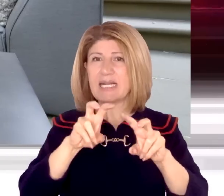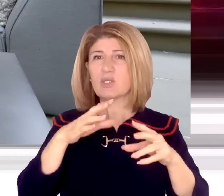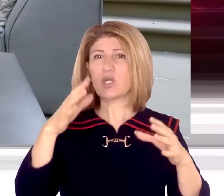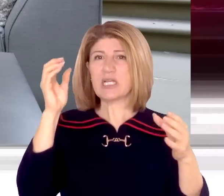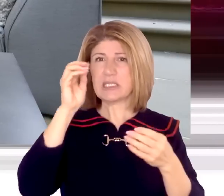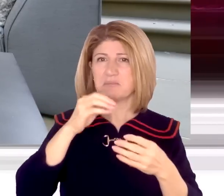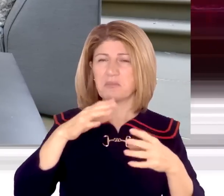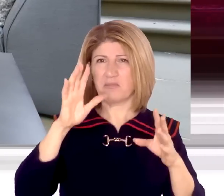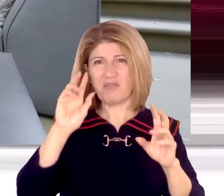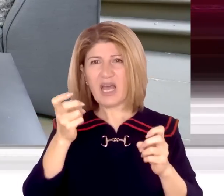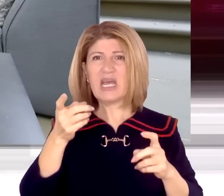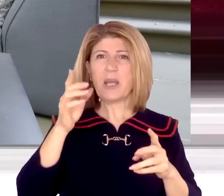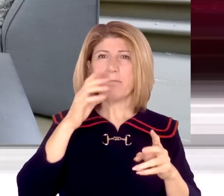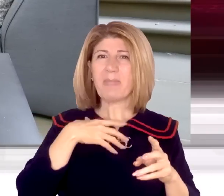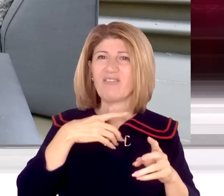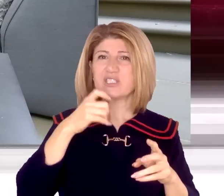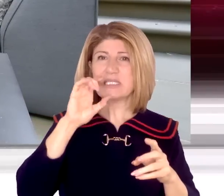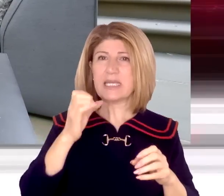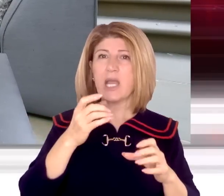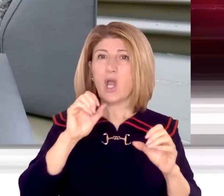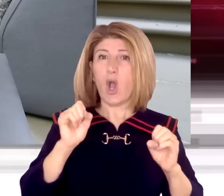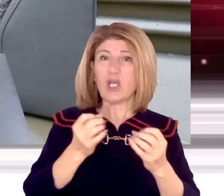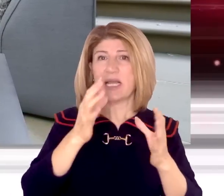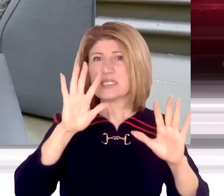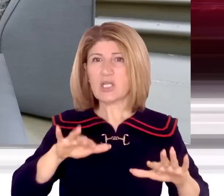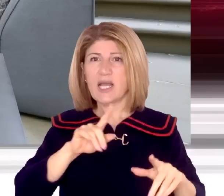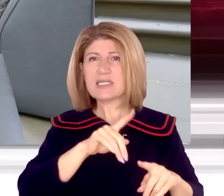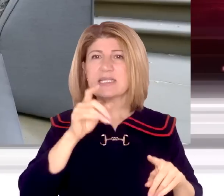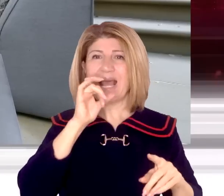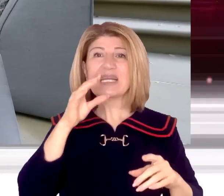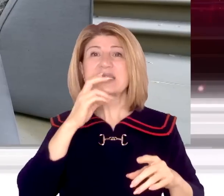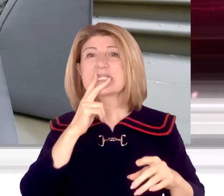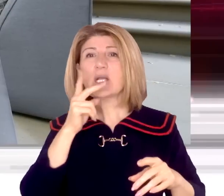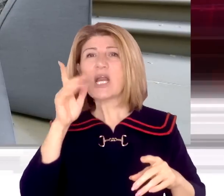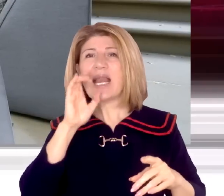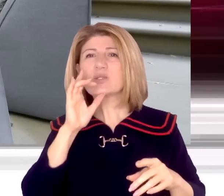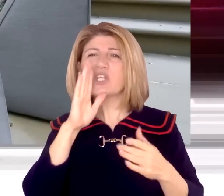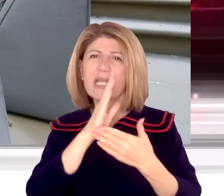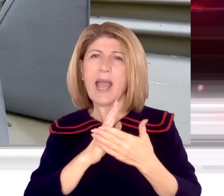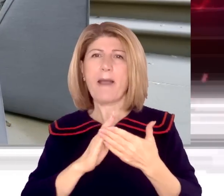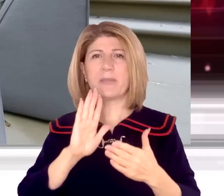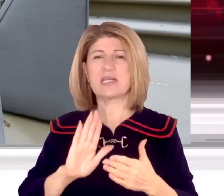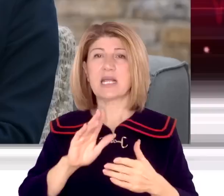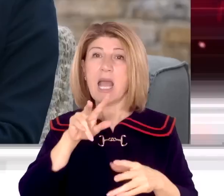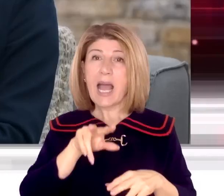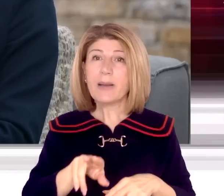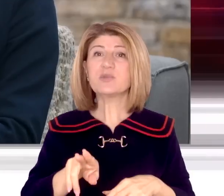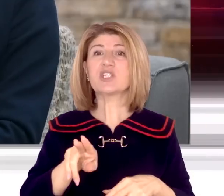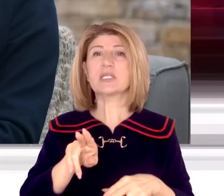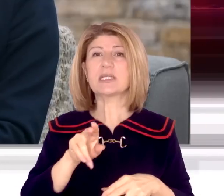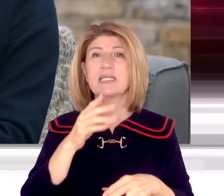موادی که در حقیقت ناشی از احتراق اون مواد عالی هست در سیگار الکترونیکی کمتر